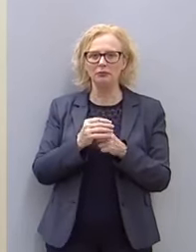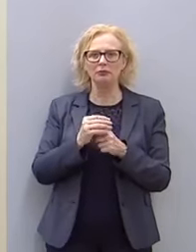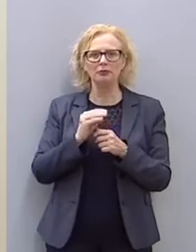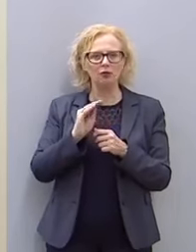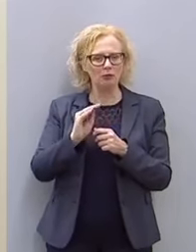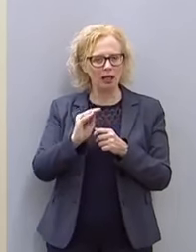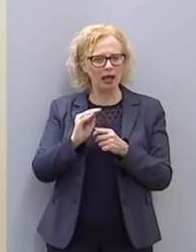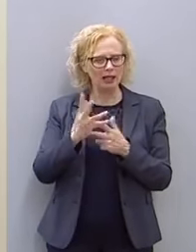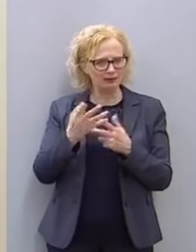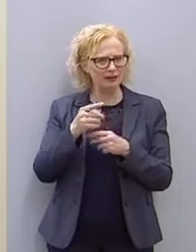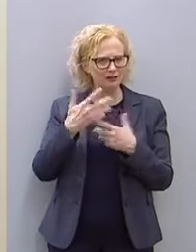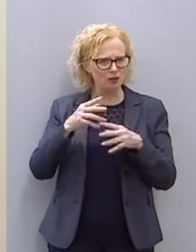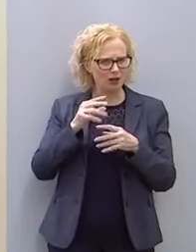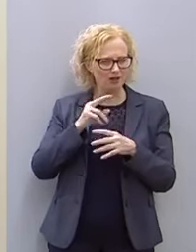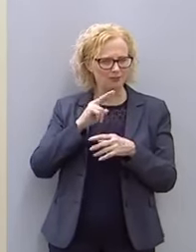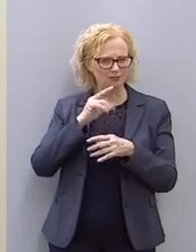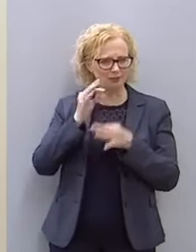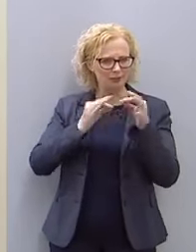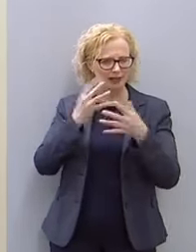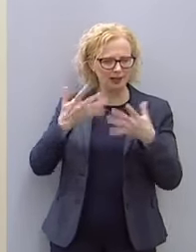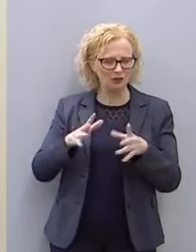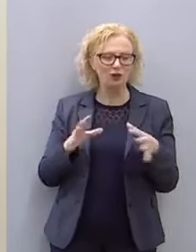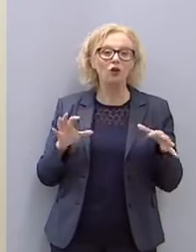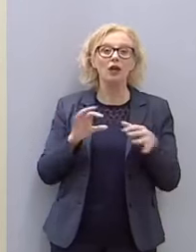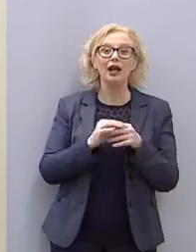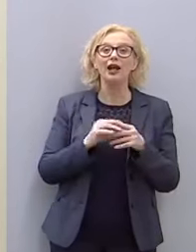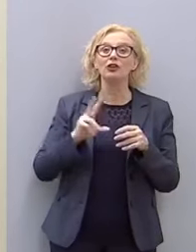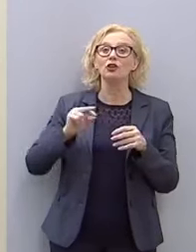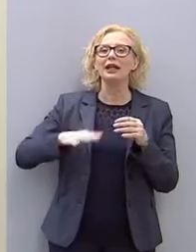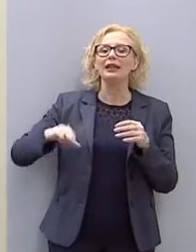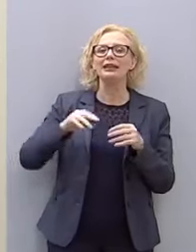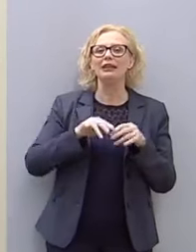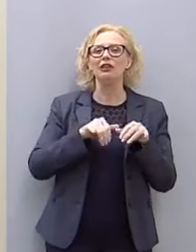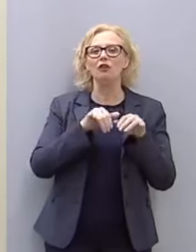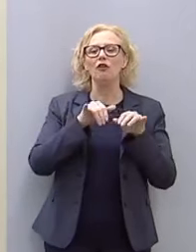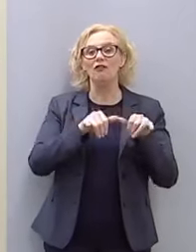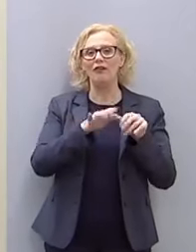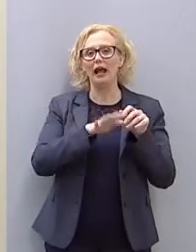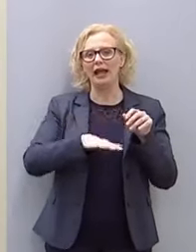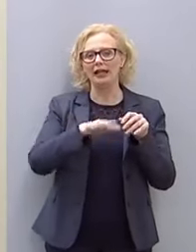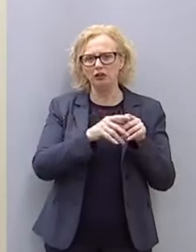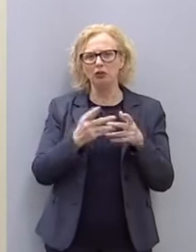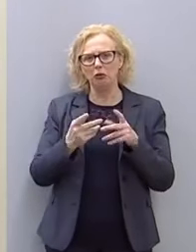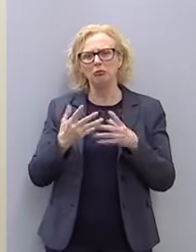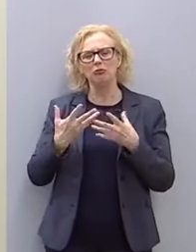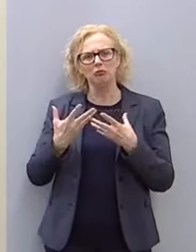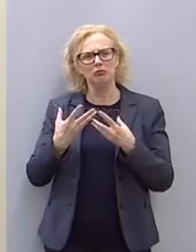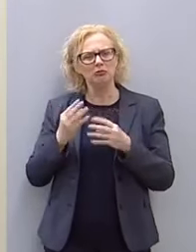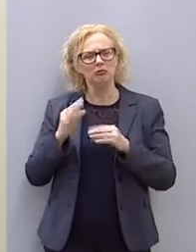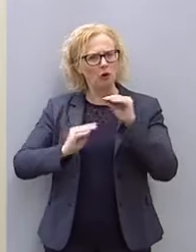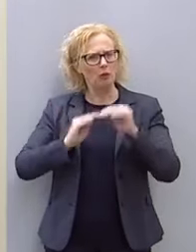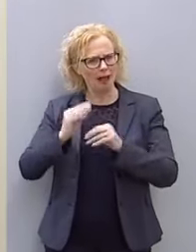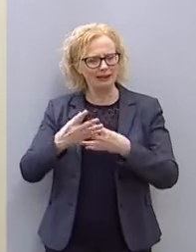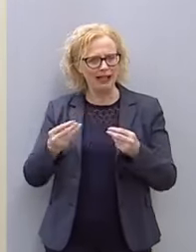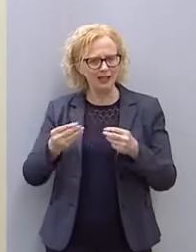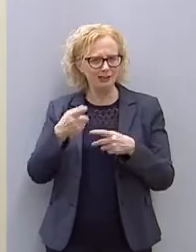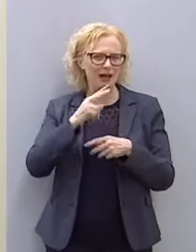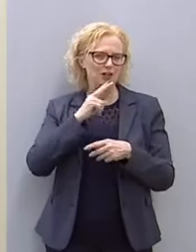le anticipate è lei ad esempio la circolazione tra trentino e veneto era una domanda molto molto gettonata